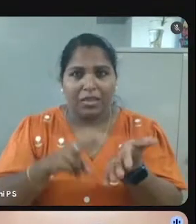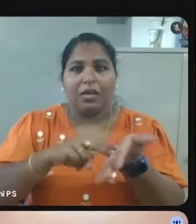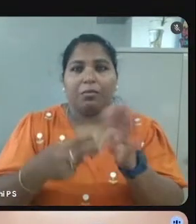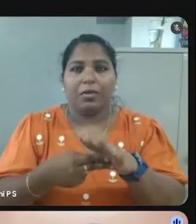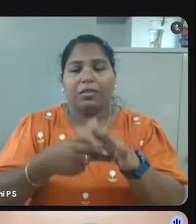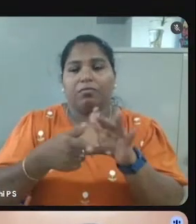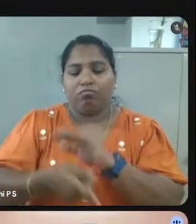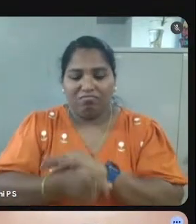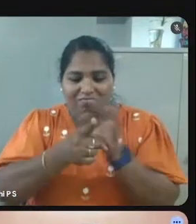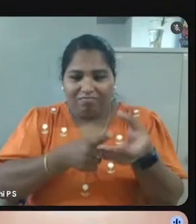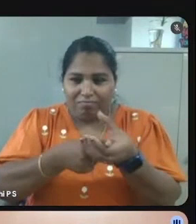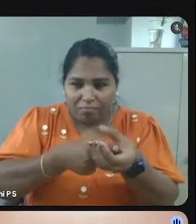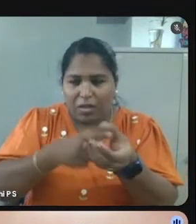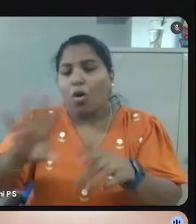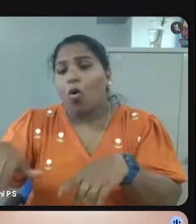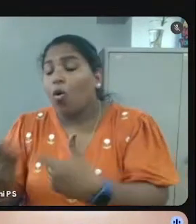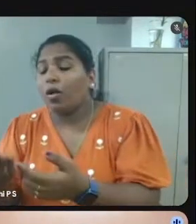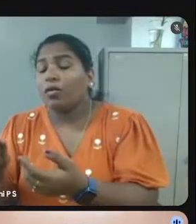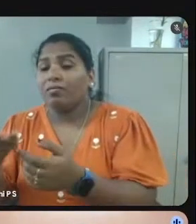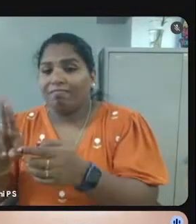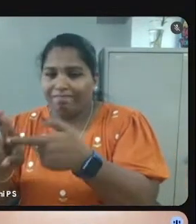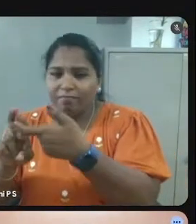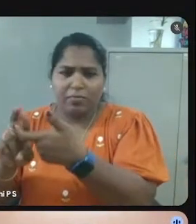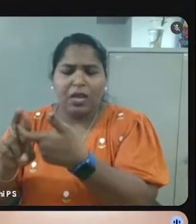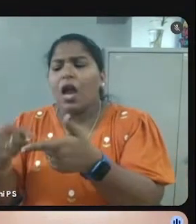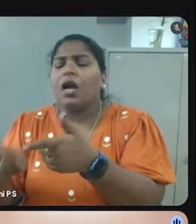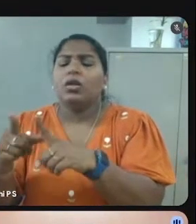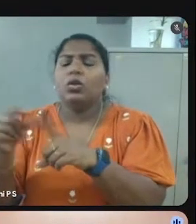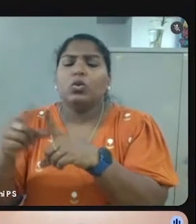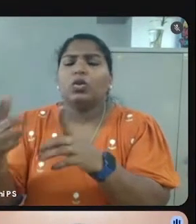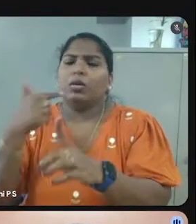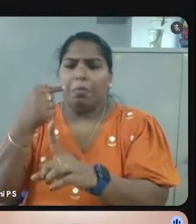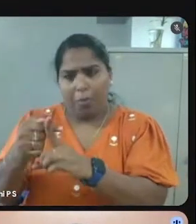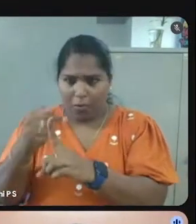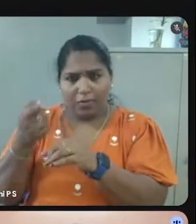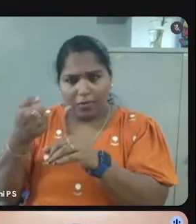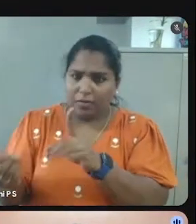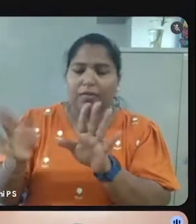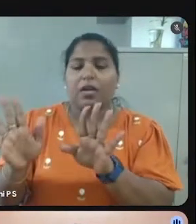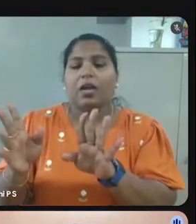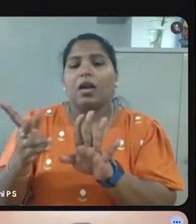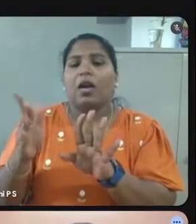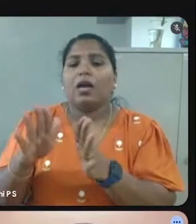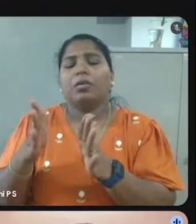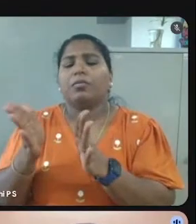ഓർഗസം സ്റ്റേജിലേക്ക് എത്തുകയാണ്. അതൊരു വളരെ ഒരു പോസിറ്റീവ് ആയിട്ടുള്ള ഒരു എക്സ്പീരിയൻസ്. അപ്പൊ അവർ തമ്മിലെ സെക്ഷൽ ആക്ടിവിറ്റി